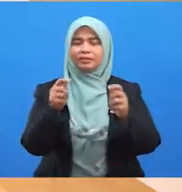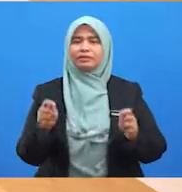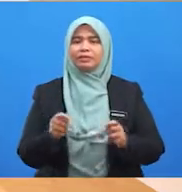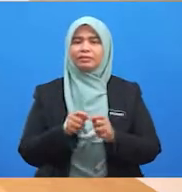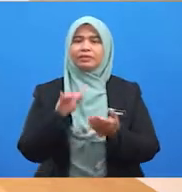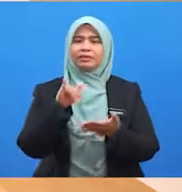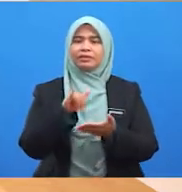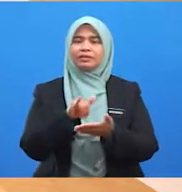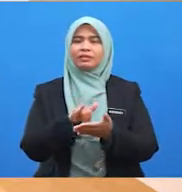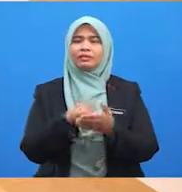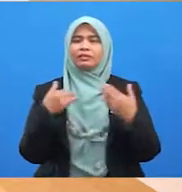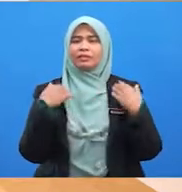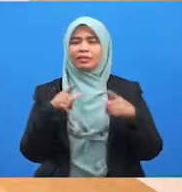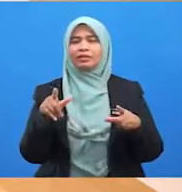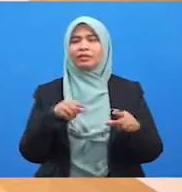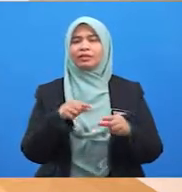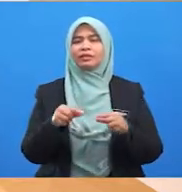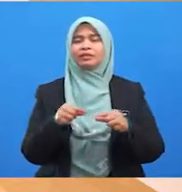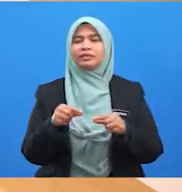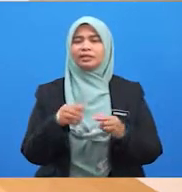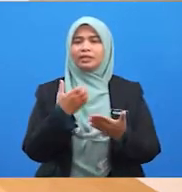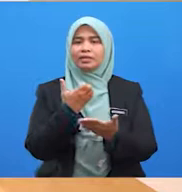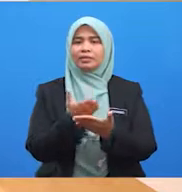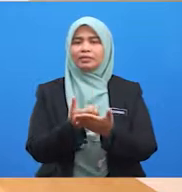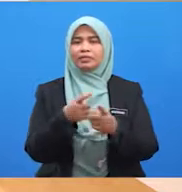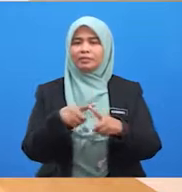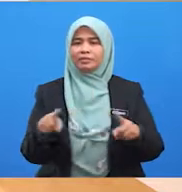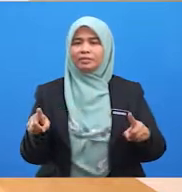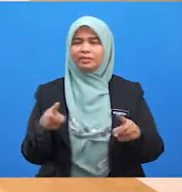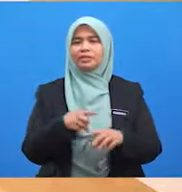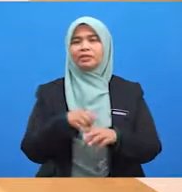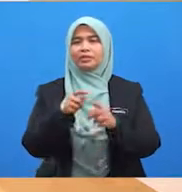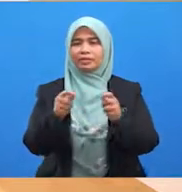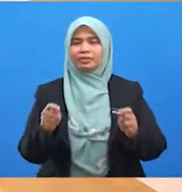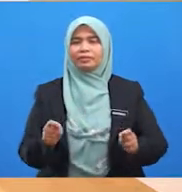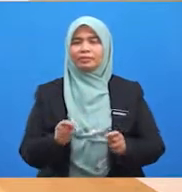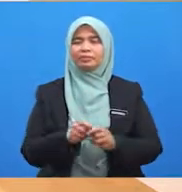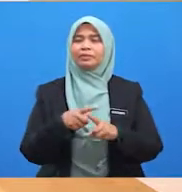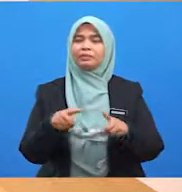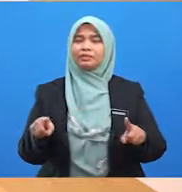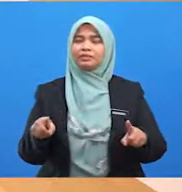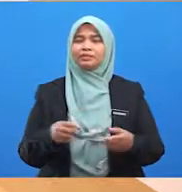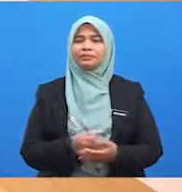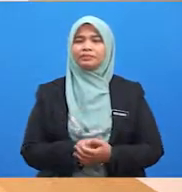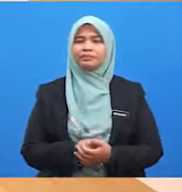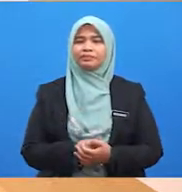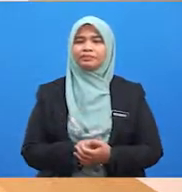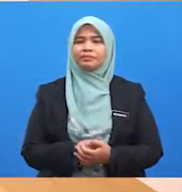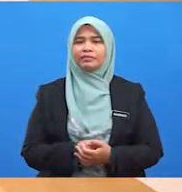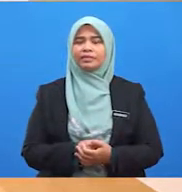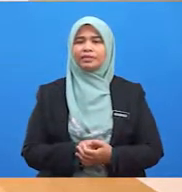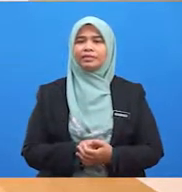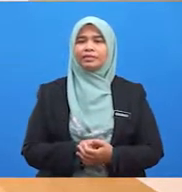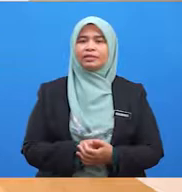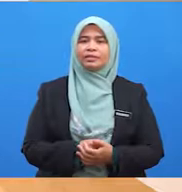merupakan kegiatan ekonomi berbeza di tempat yang berbeza. Apa yang membezakan kegiatan ekonomi tersebut?